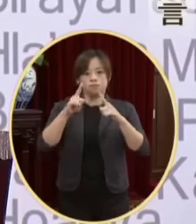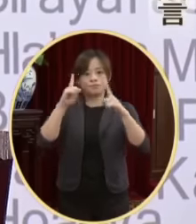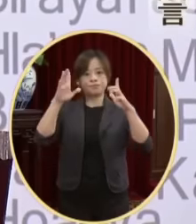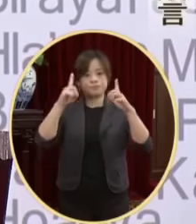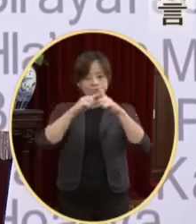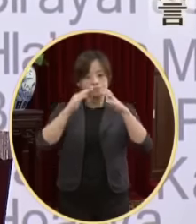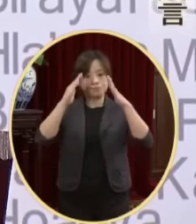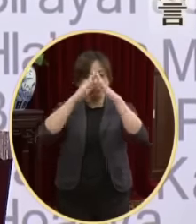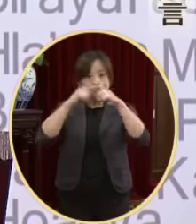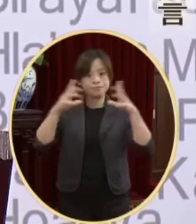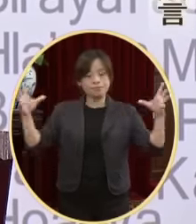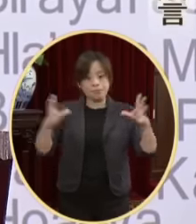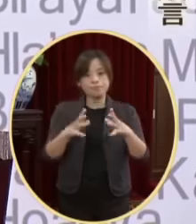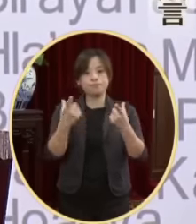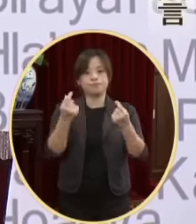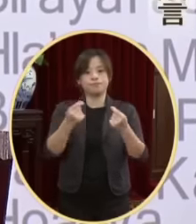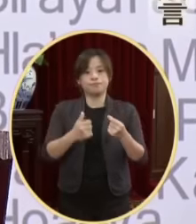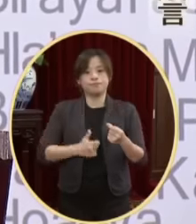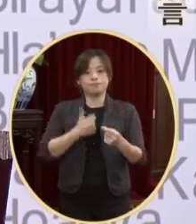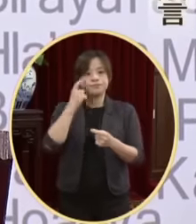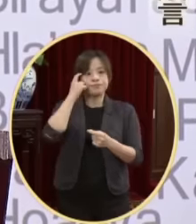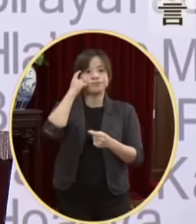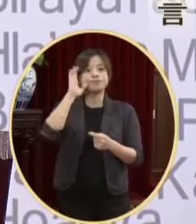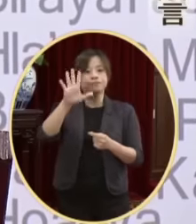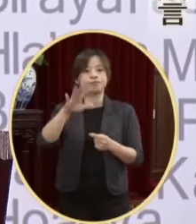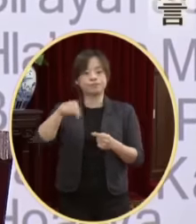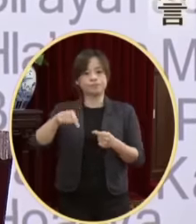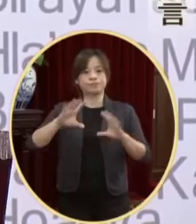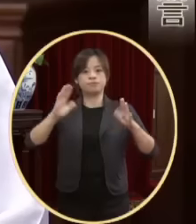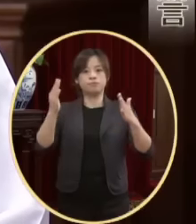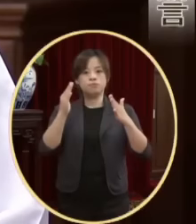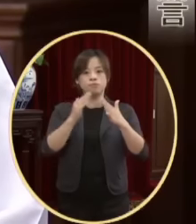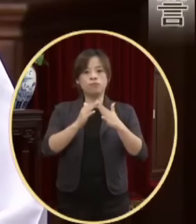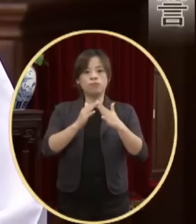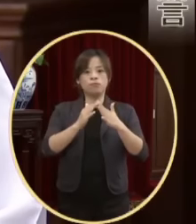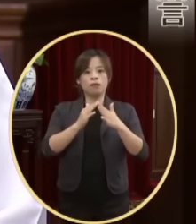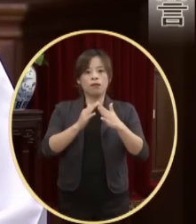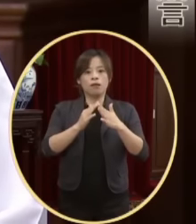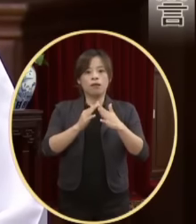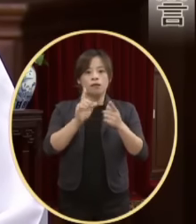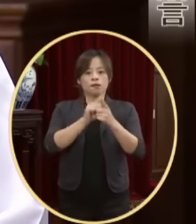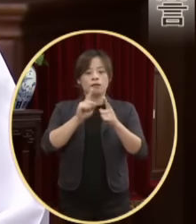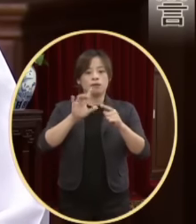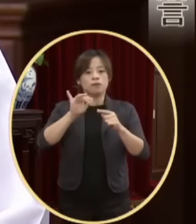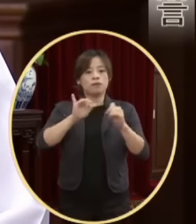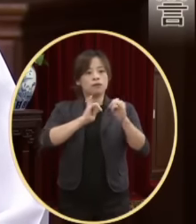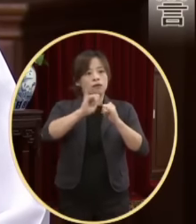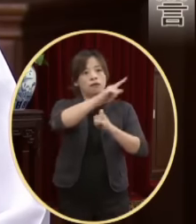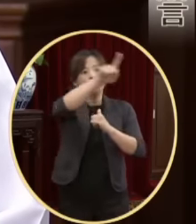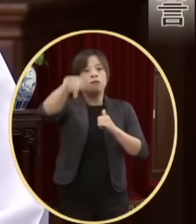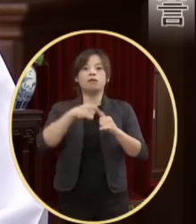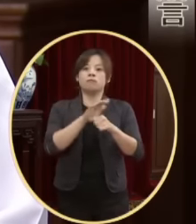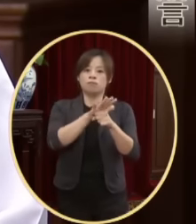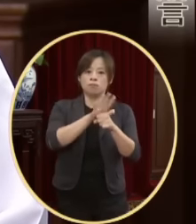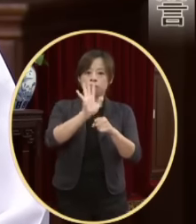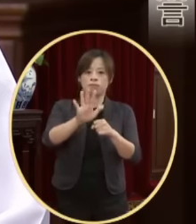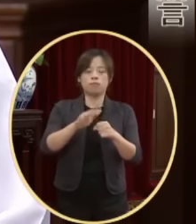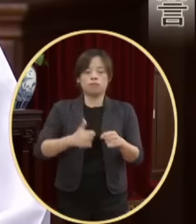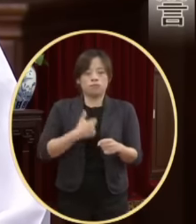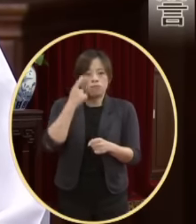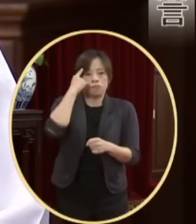人，真正的享受到这个国家的对百姓的爱，真正的